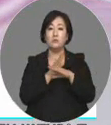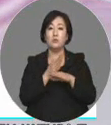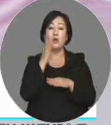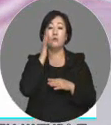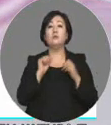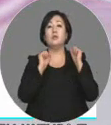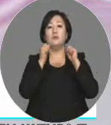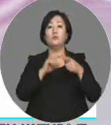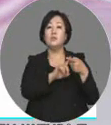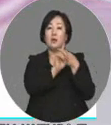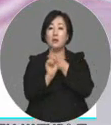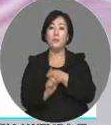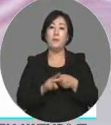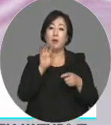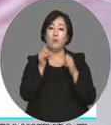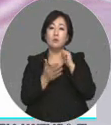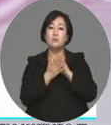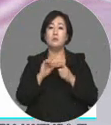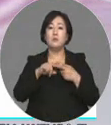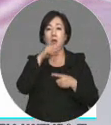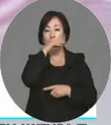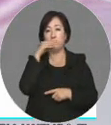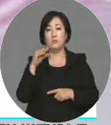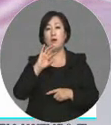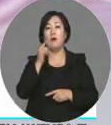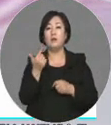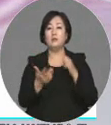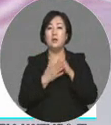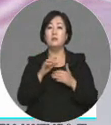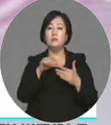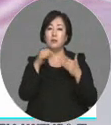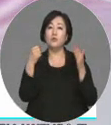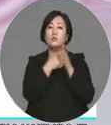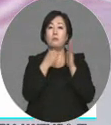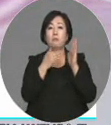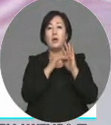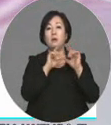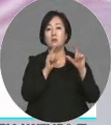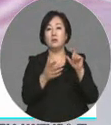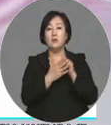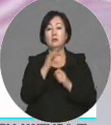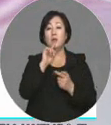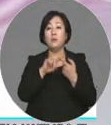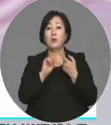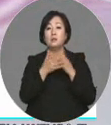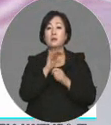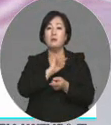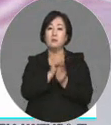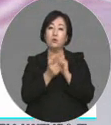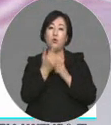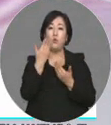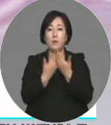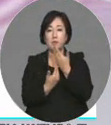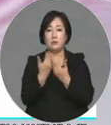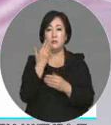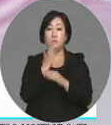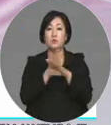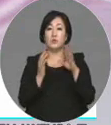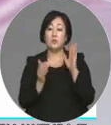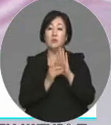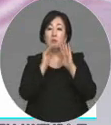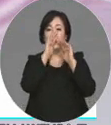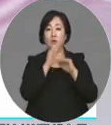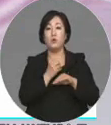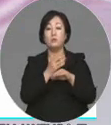울산 육상연맹이 불공정하게 선수를 선발했다는 의혹이 제기돼 체육 지도자들과 마찰을 빚고 있습니다.